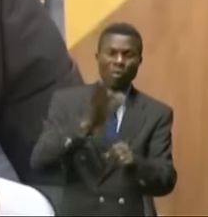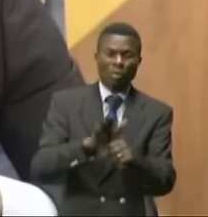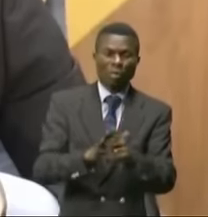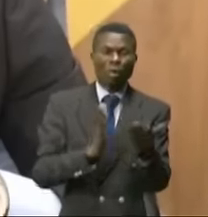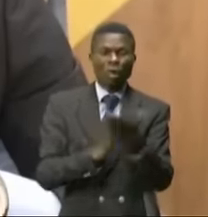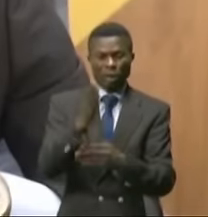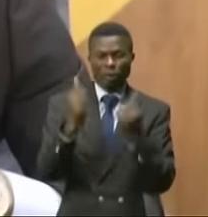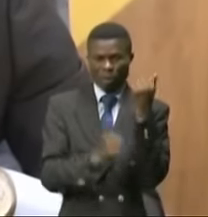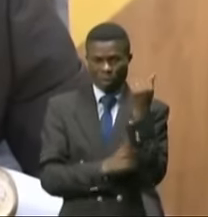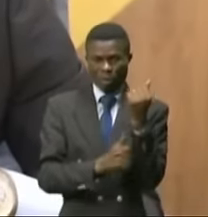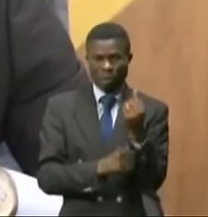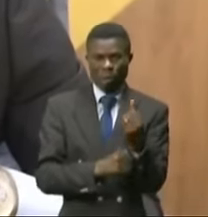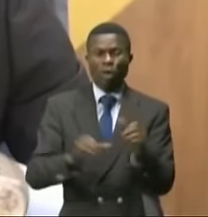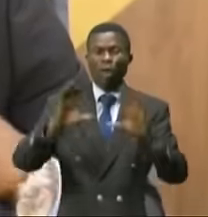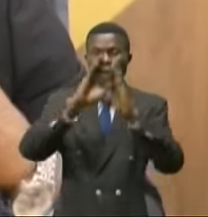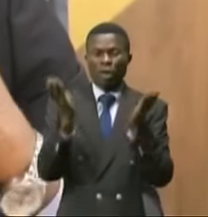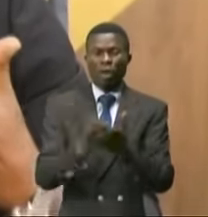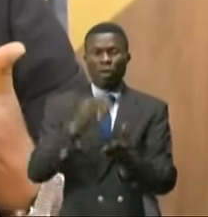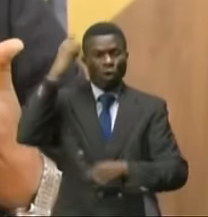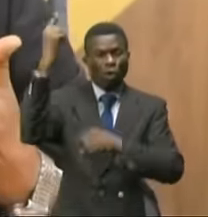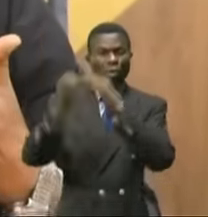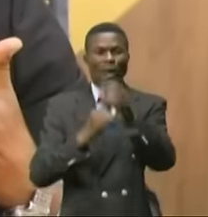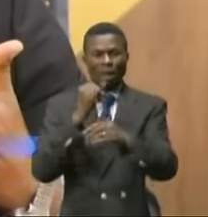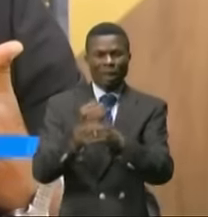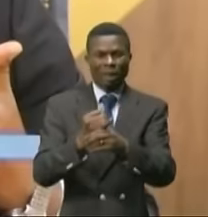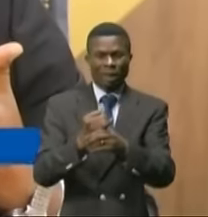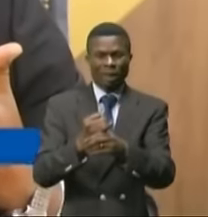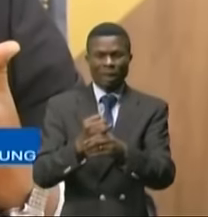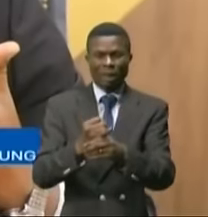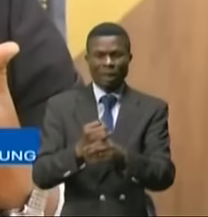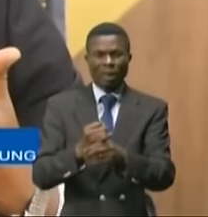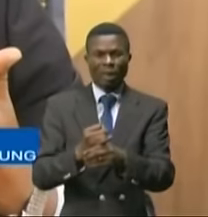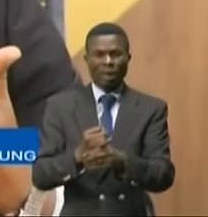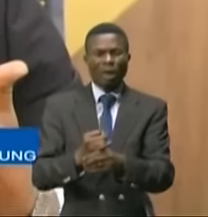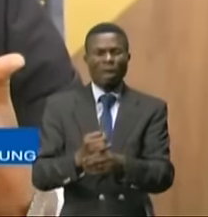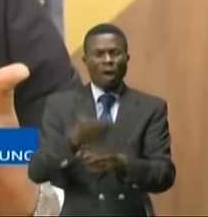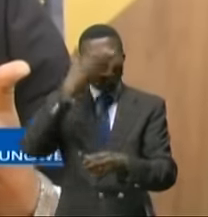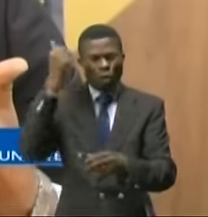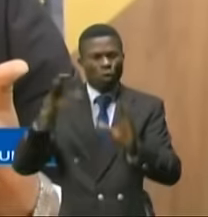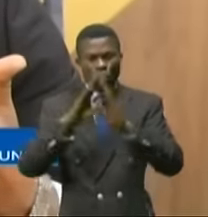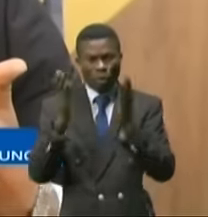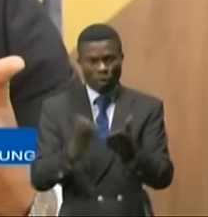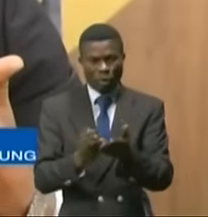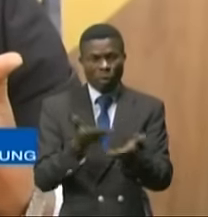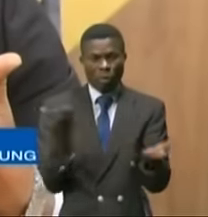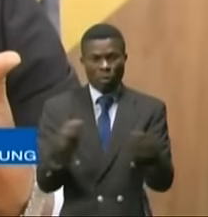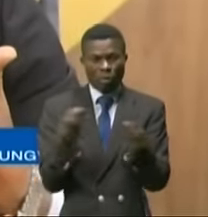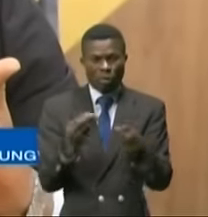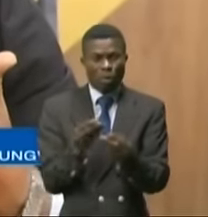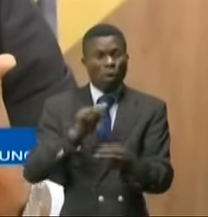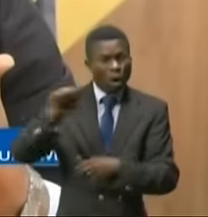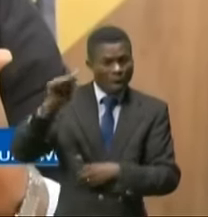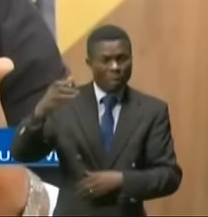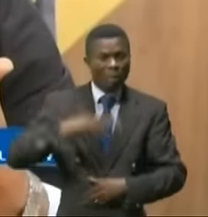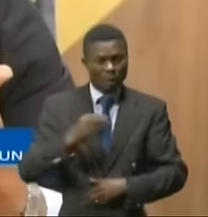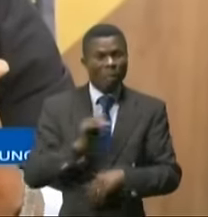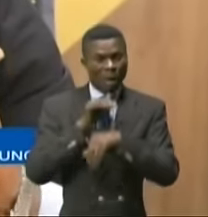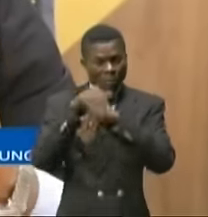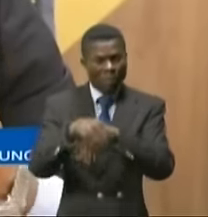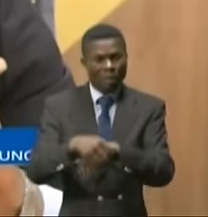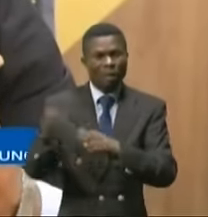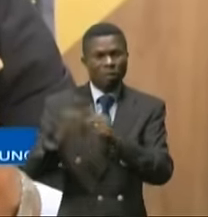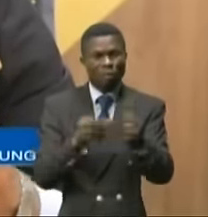l'homme, une communauté internationale qui sautait parce qu'il y a là une certaine complicité que nous avons